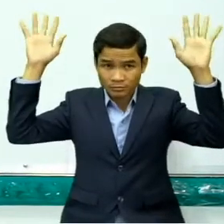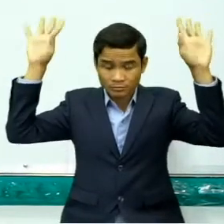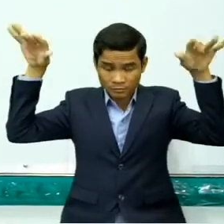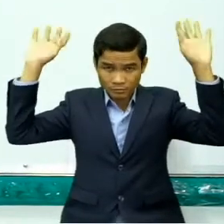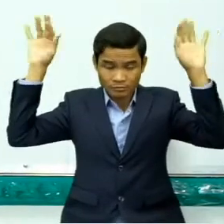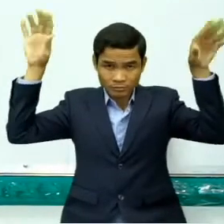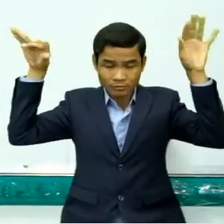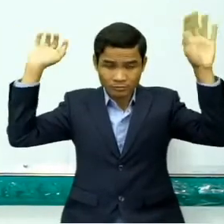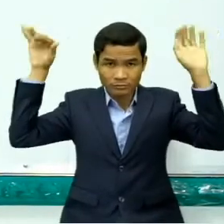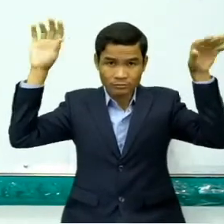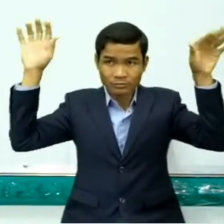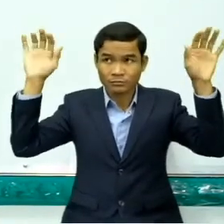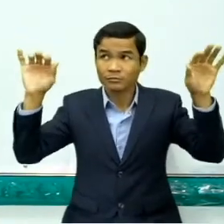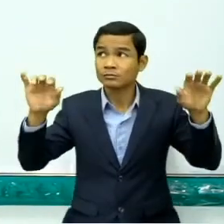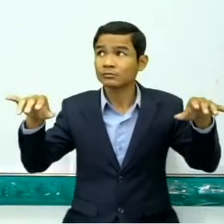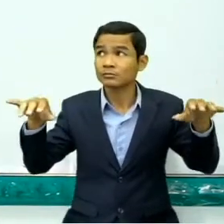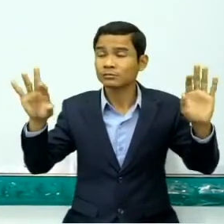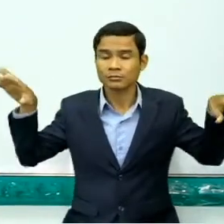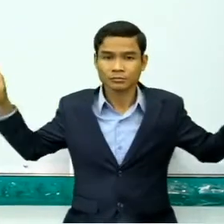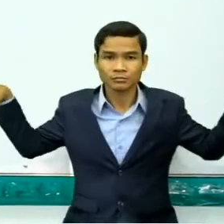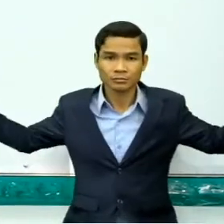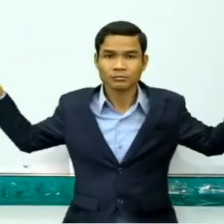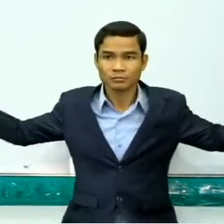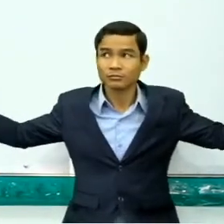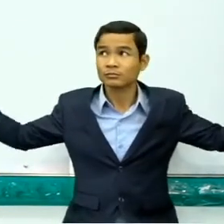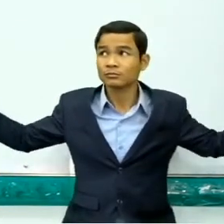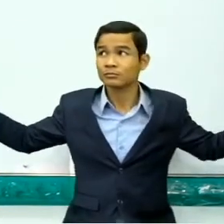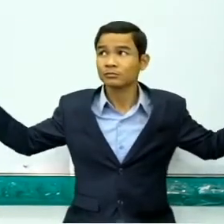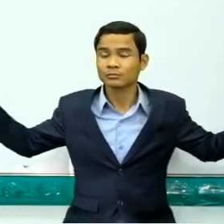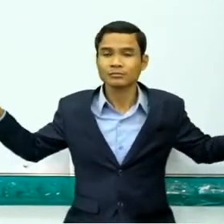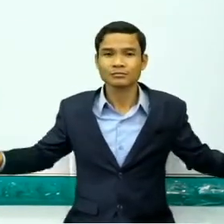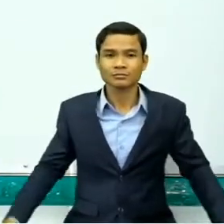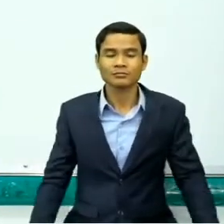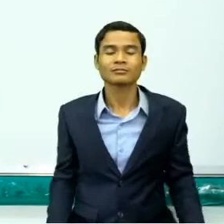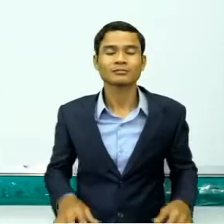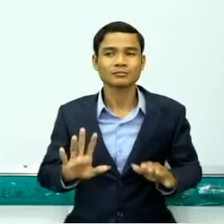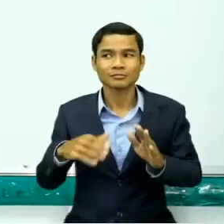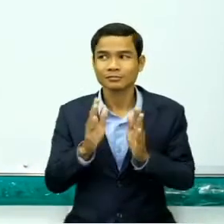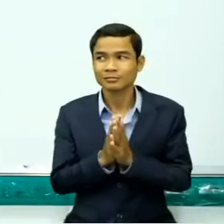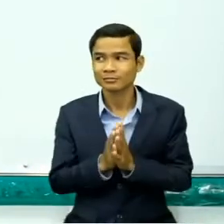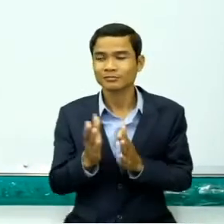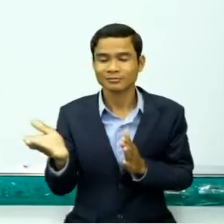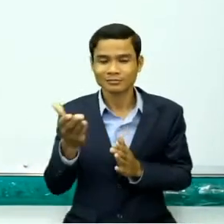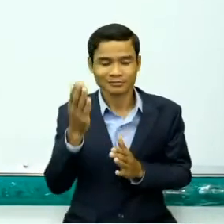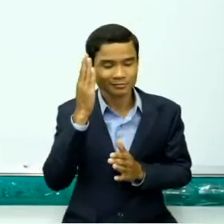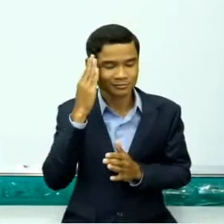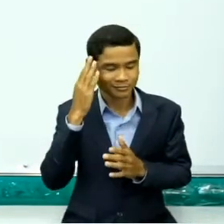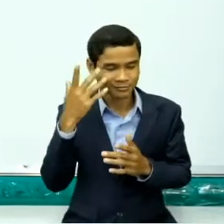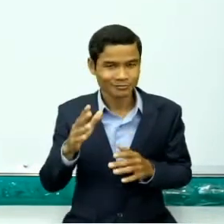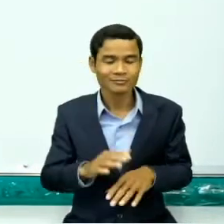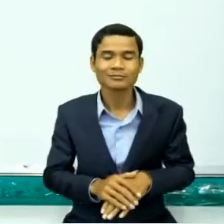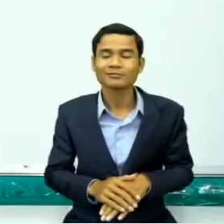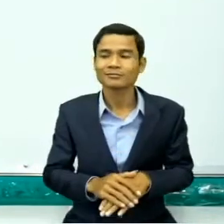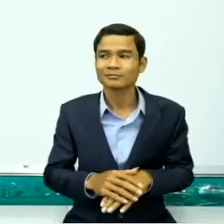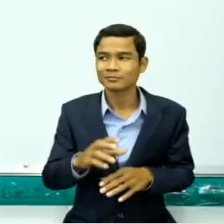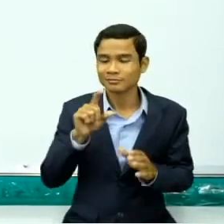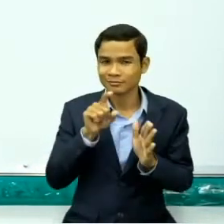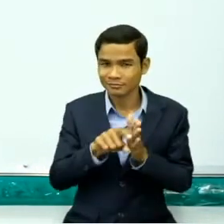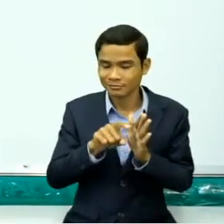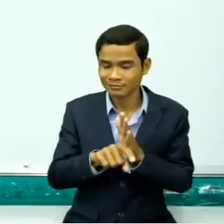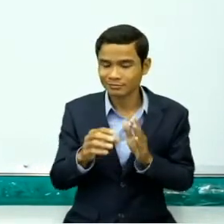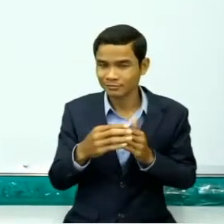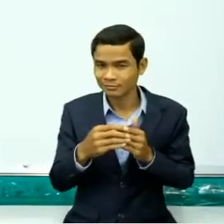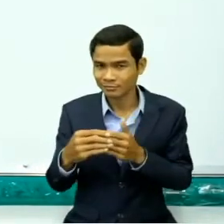lò chà liệt chà con ấy là dân ban đăng pi chùm đồng trường hồi nè kru nâng non